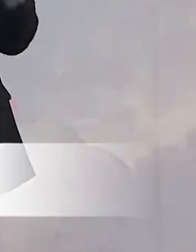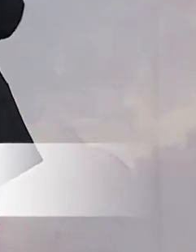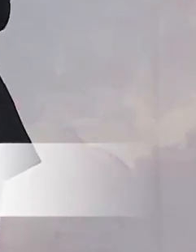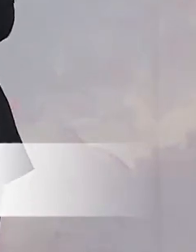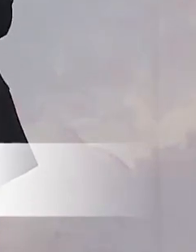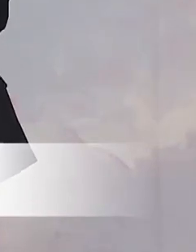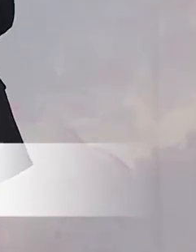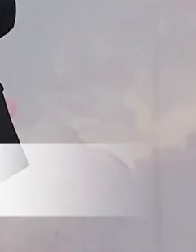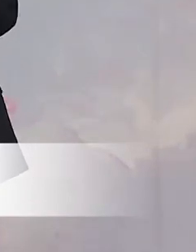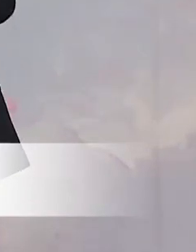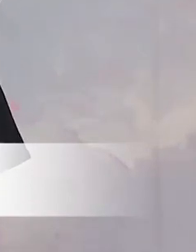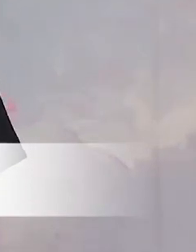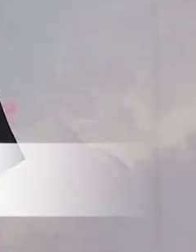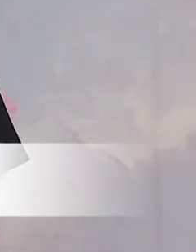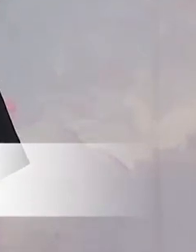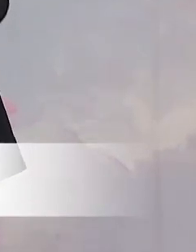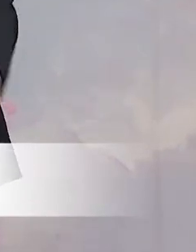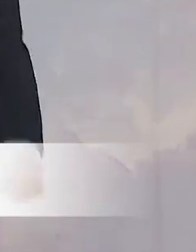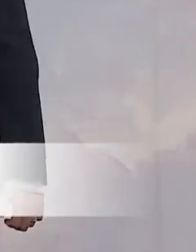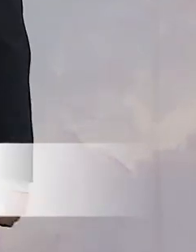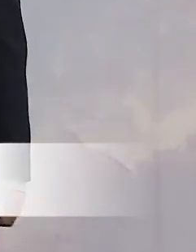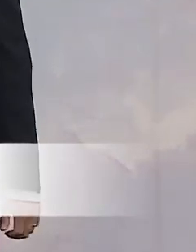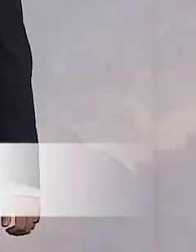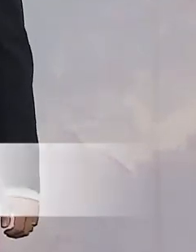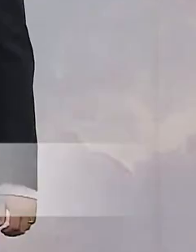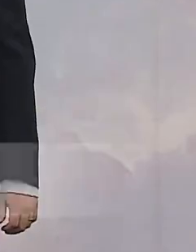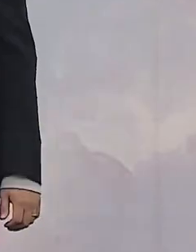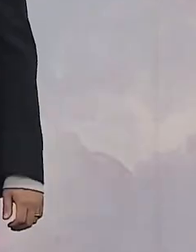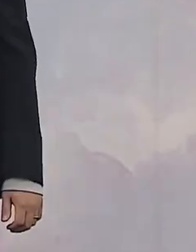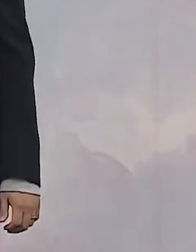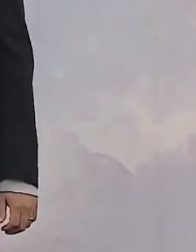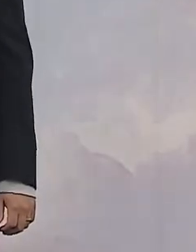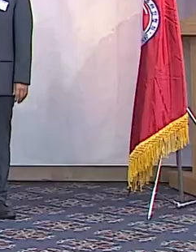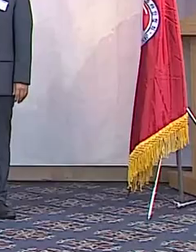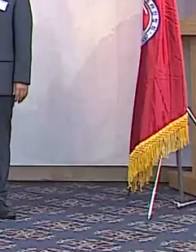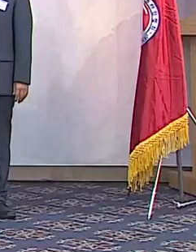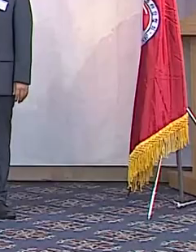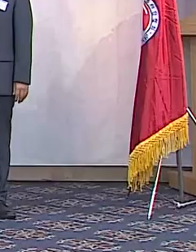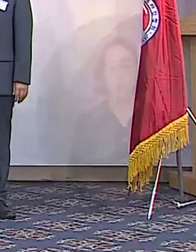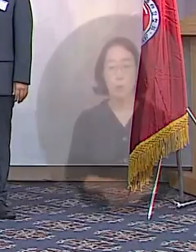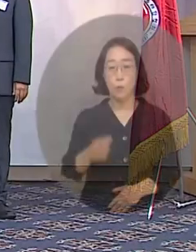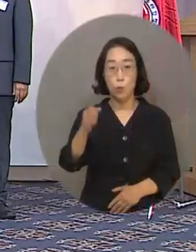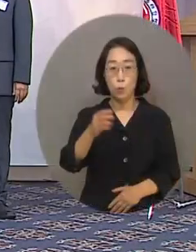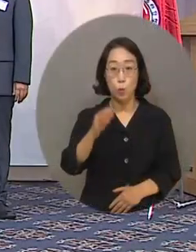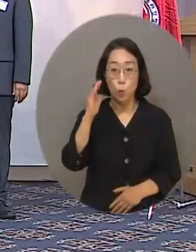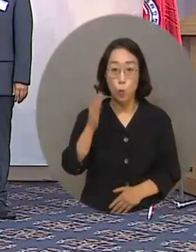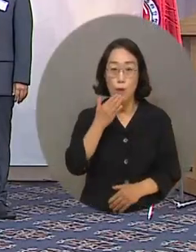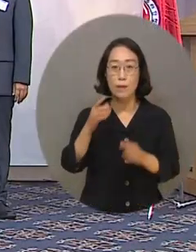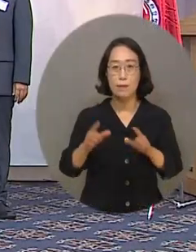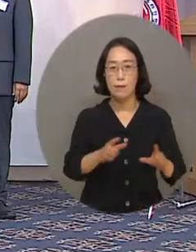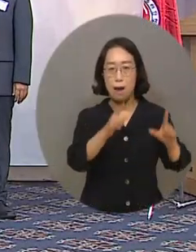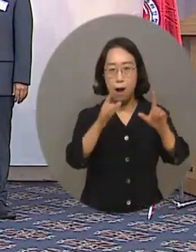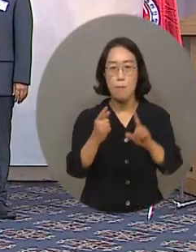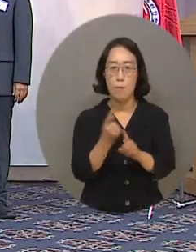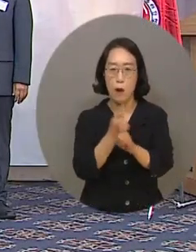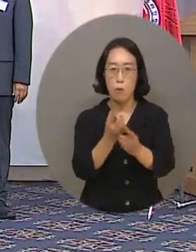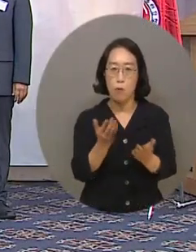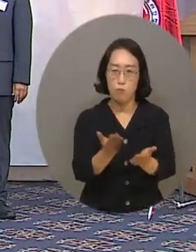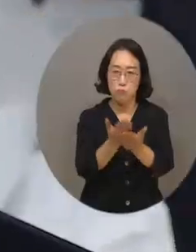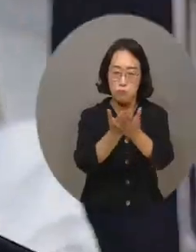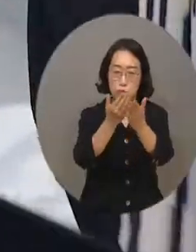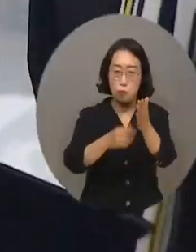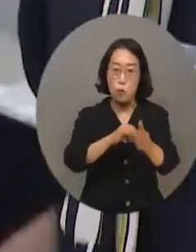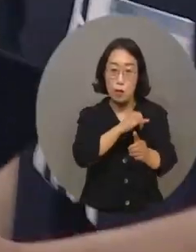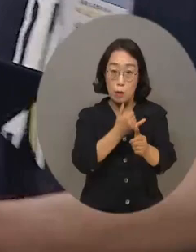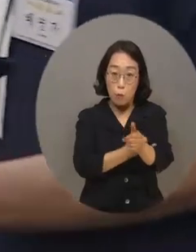교육권 보장을 위한 대책 마련을 촉구한다 또한 노민의 삶의 재개선과 장애인의